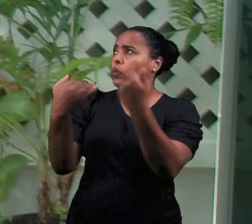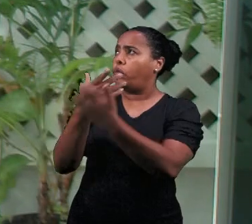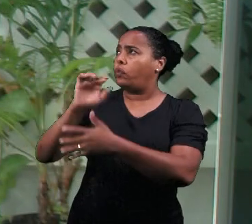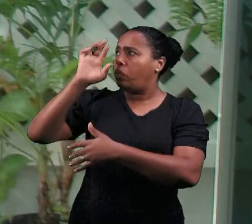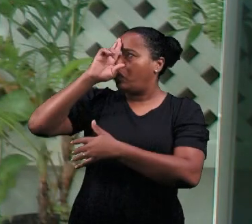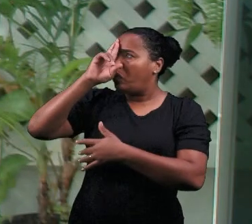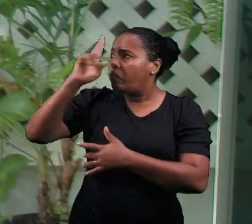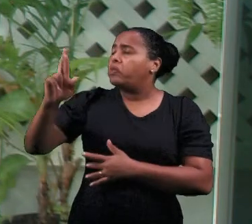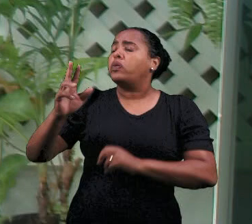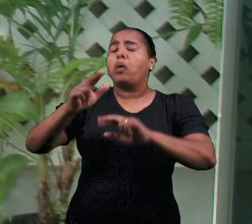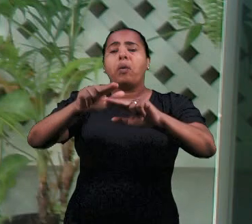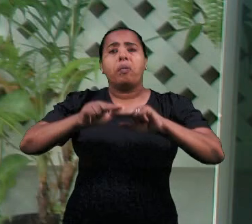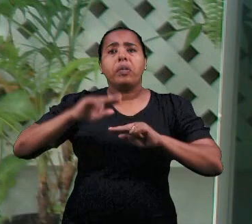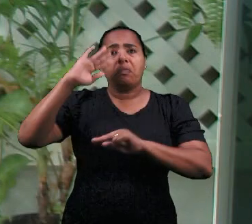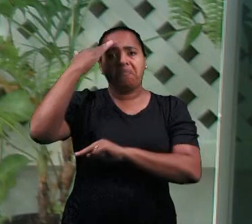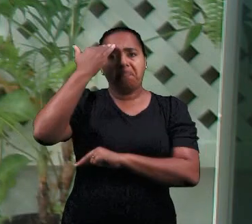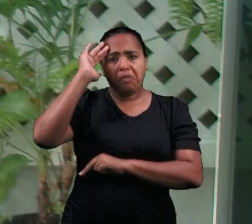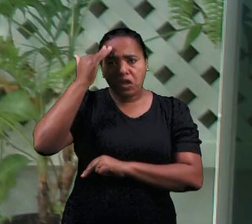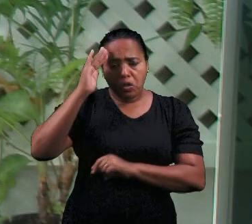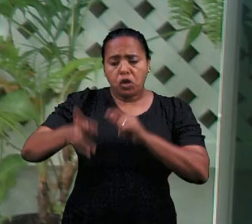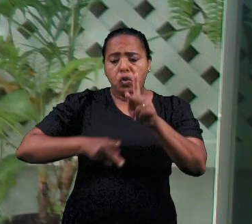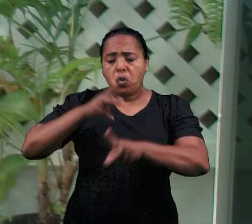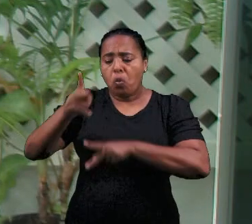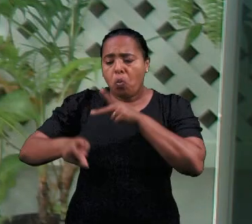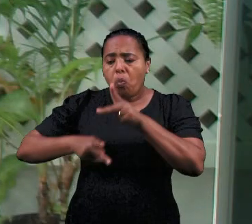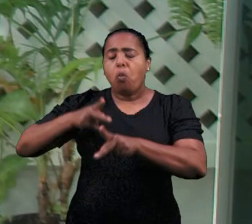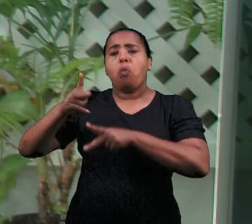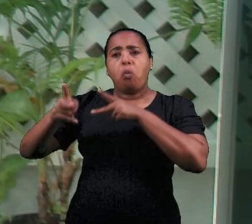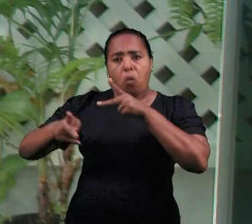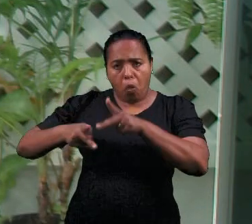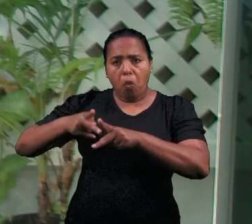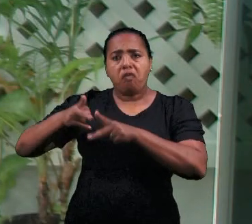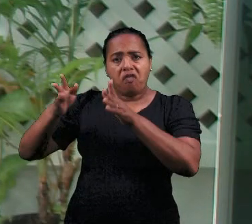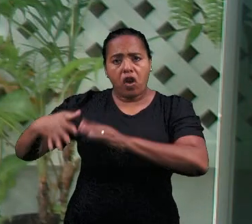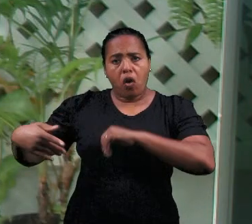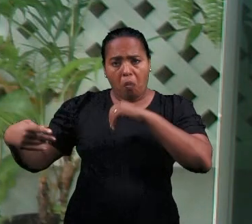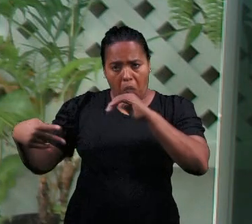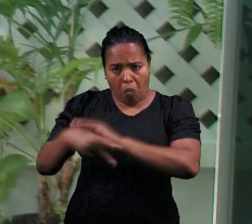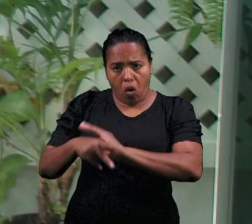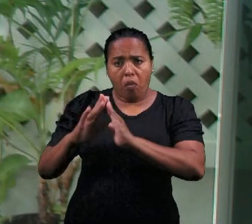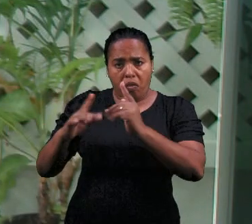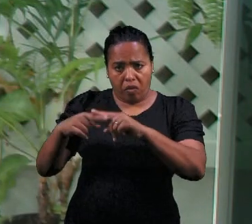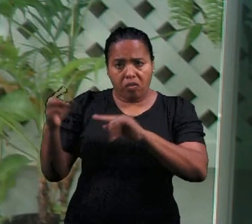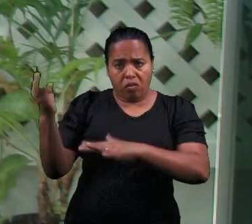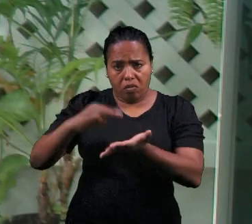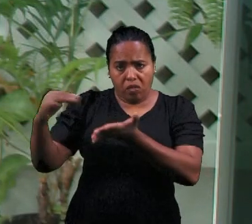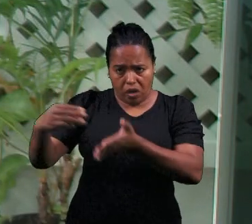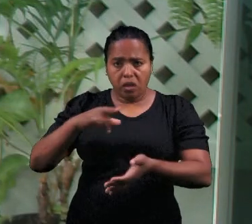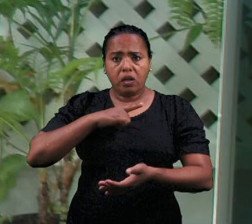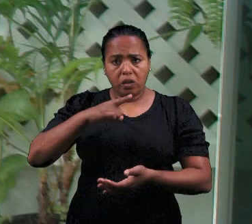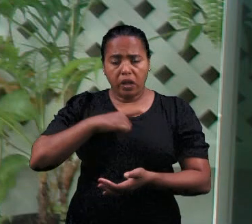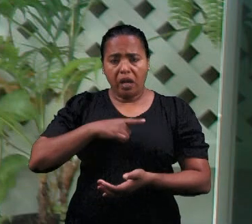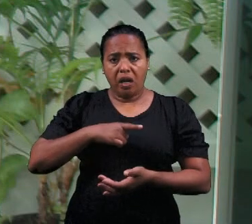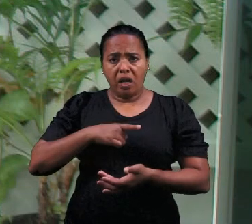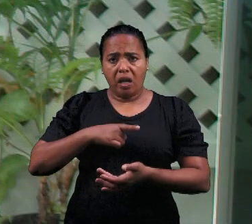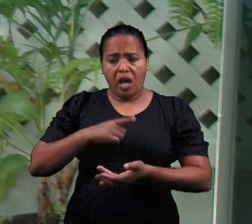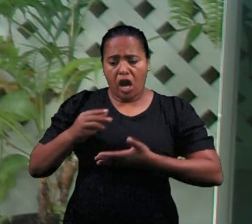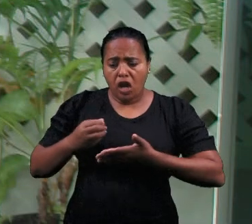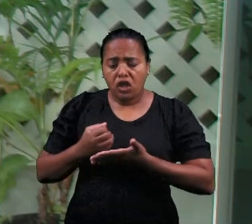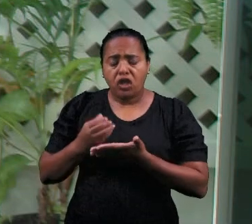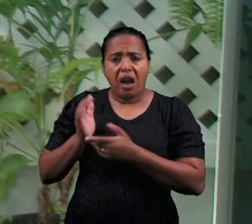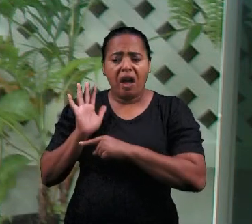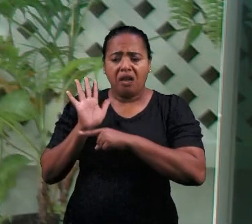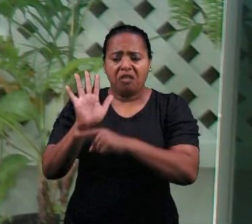l'aumône. Et personne n'a besoin de cela. Nous glorifions le nom du Seigneur, mes frères, pour la compréhension de notre peuple a.